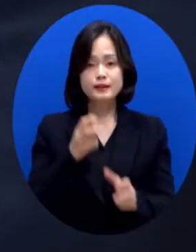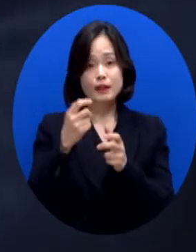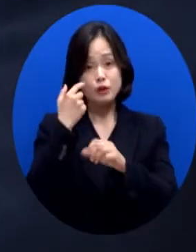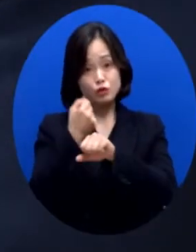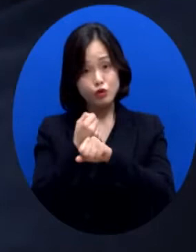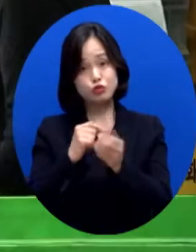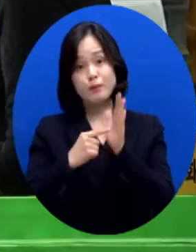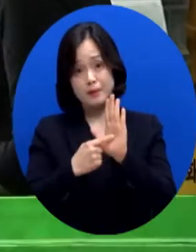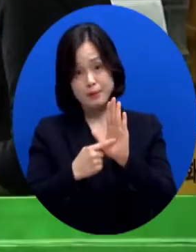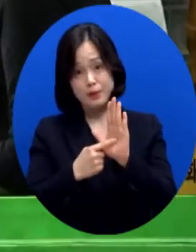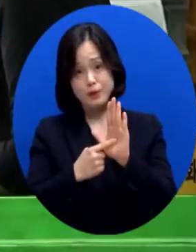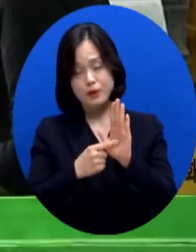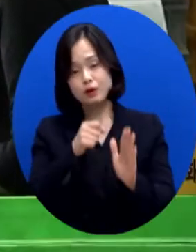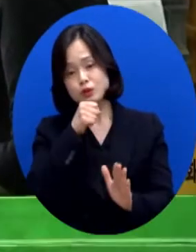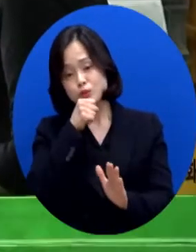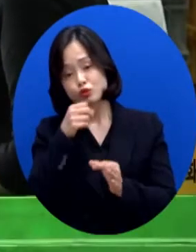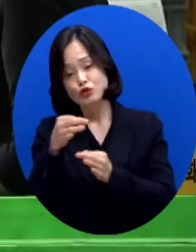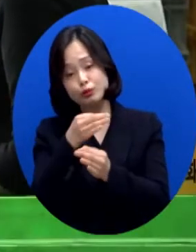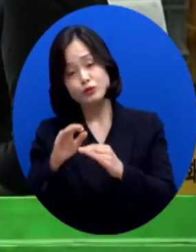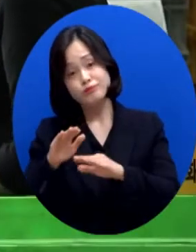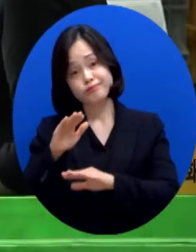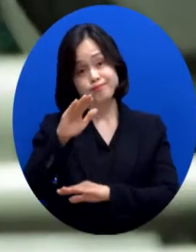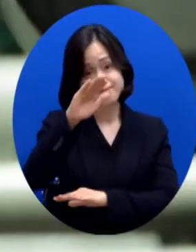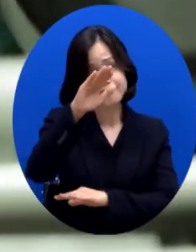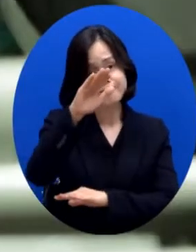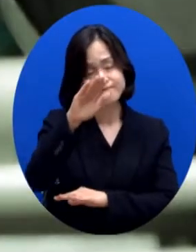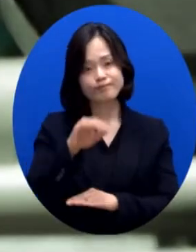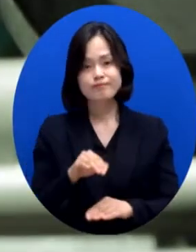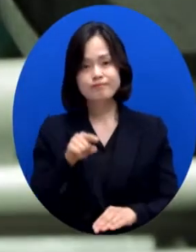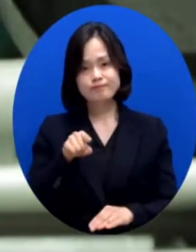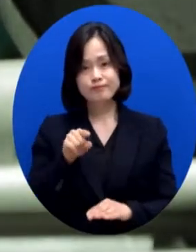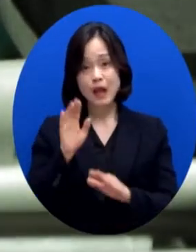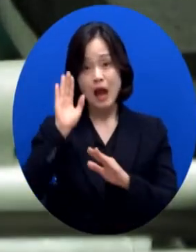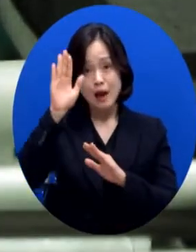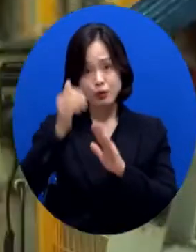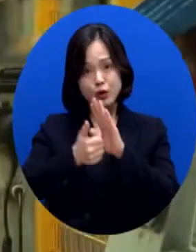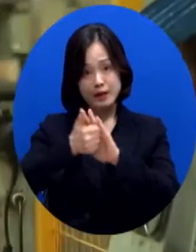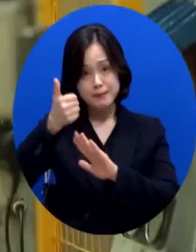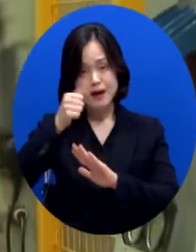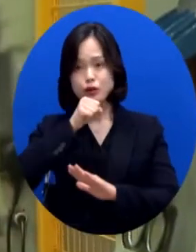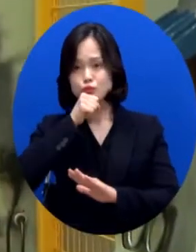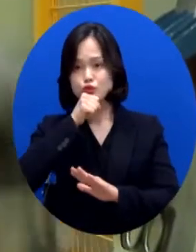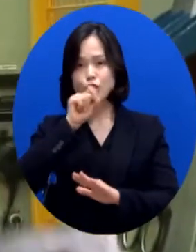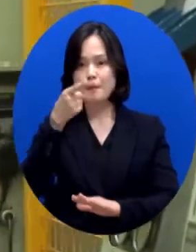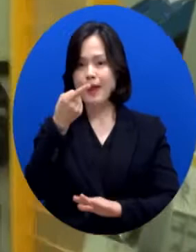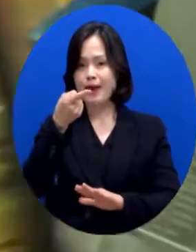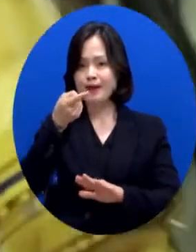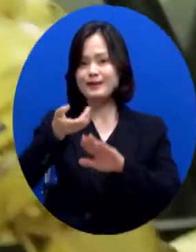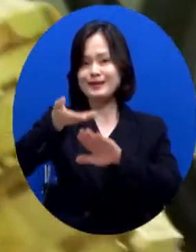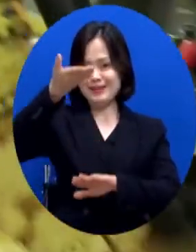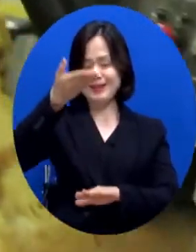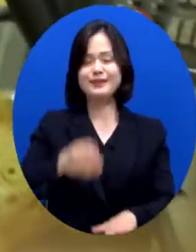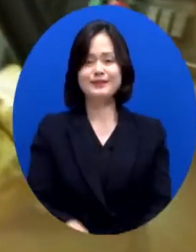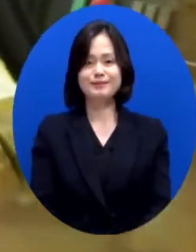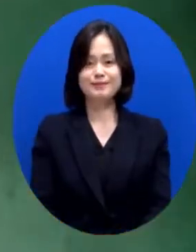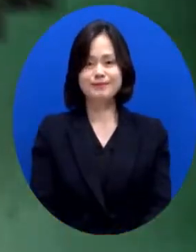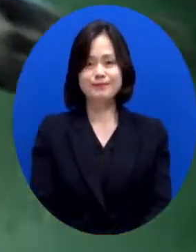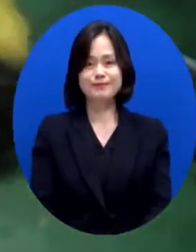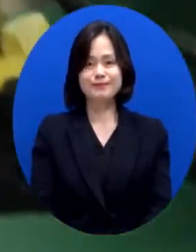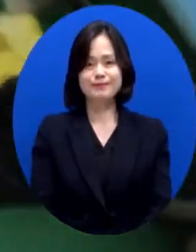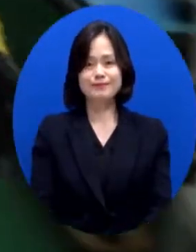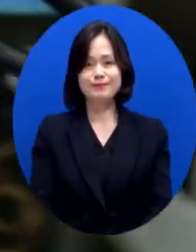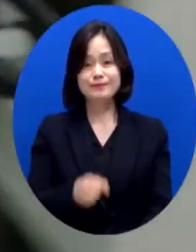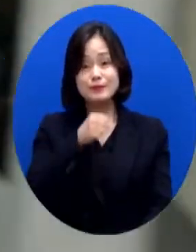경기 실사 지수에 따르면 2분기 시황과 매출 전망치가 각각 100 을 넘어선 것으로 나타났습니다 제조업